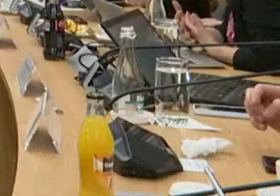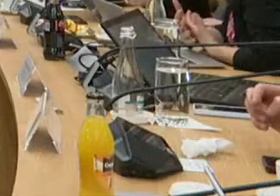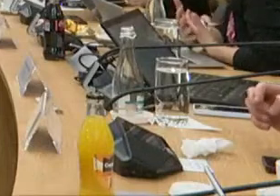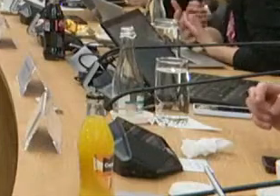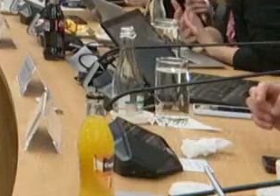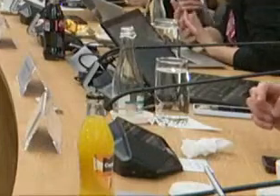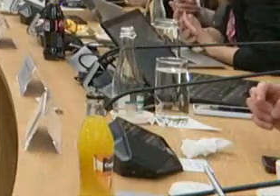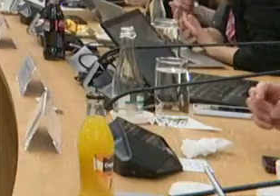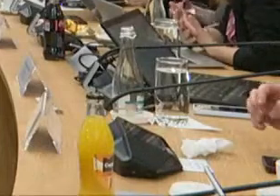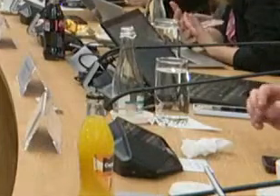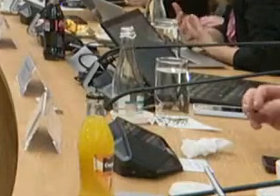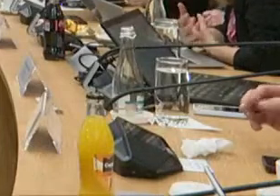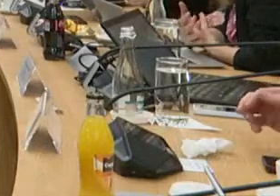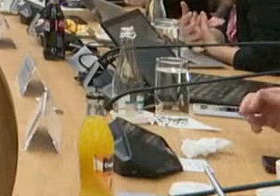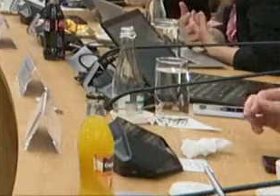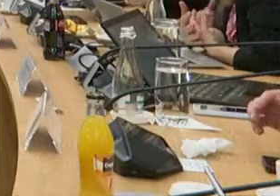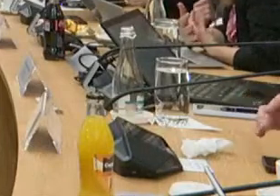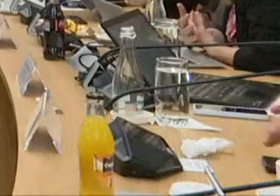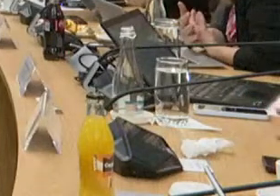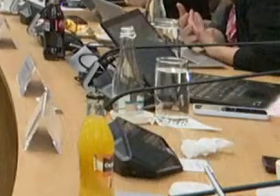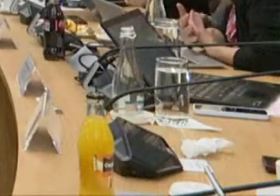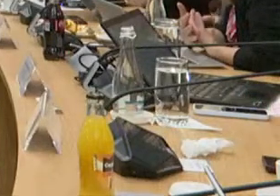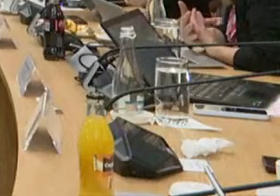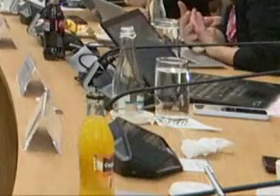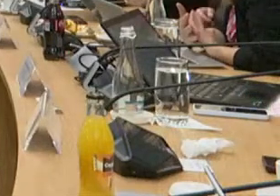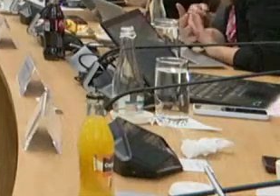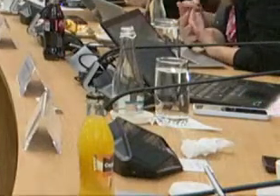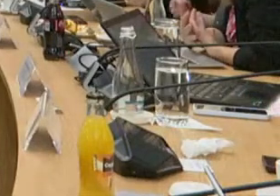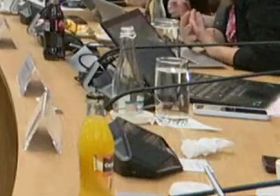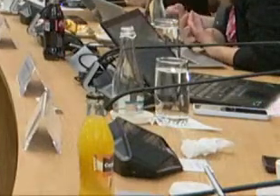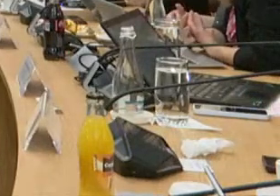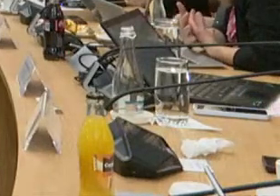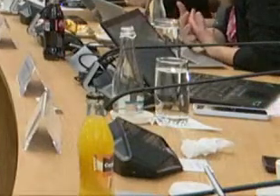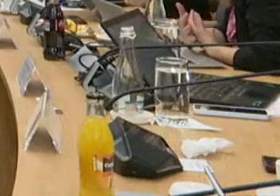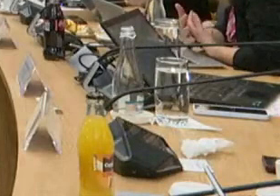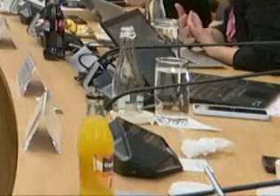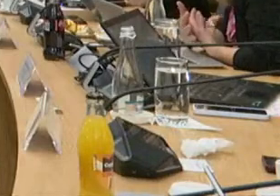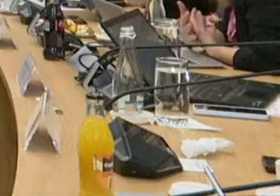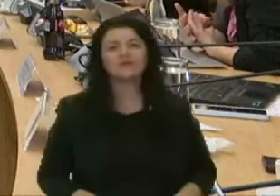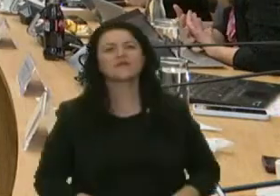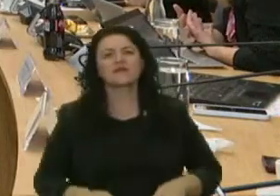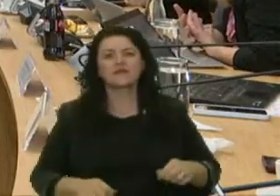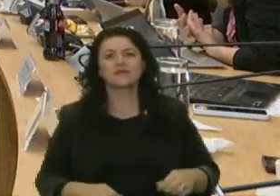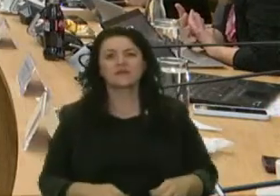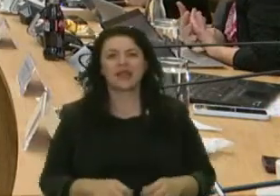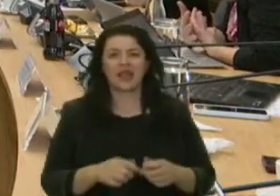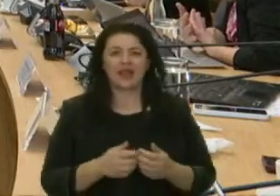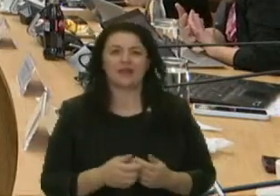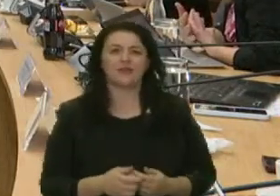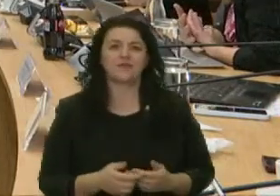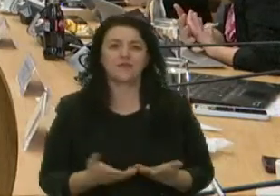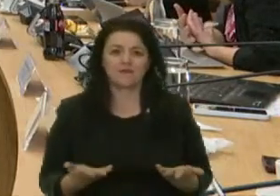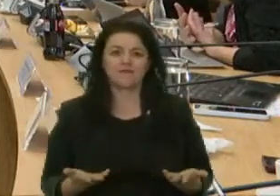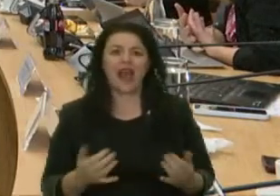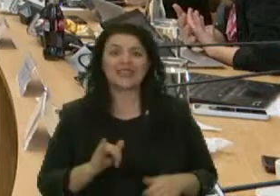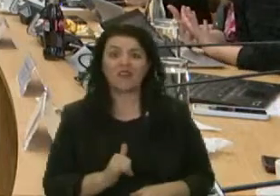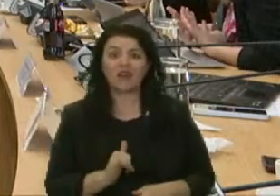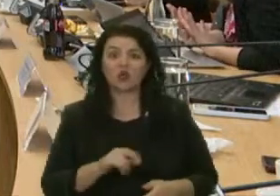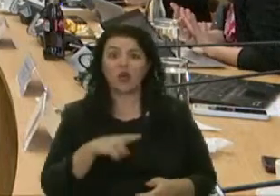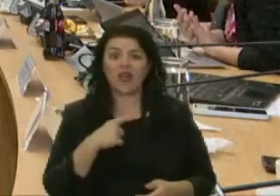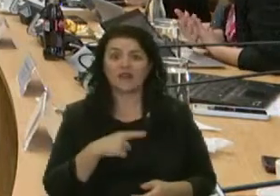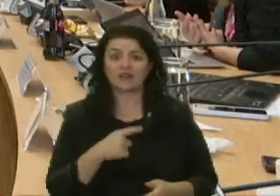nu lasă pe nimeni în urmă ceea ce înseamnă că trebuie să investim în servicii medicale repede Adevărul este